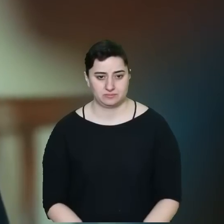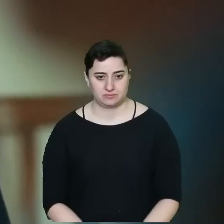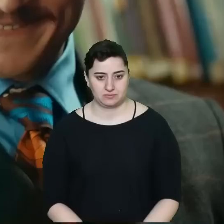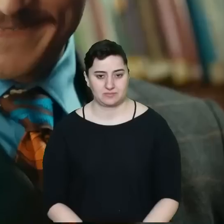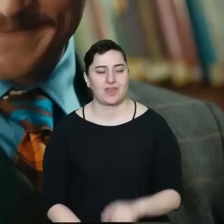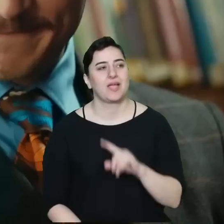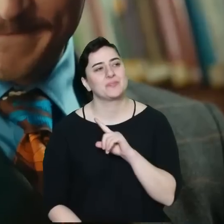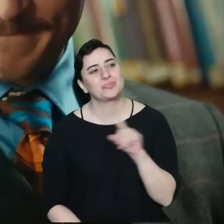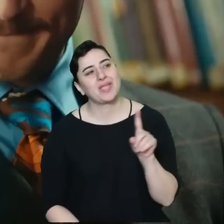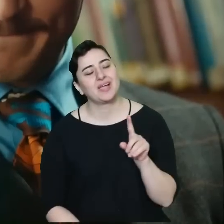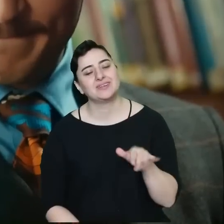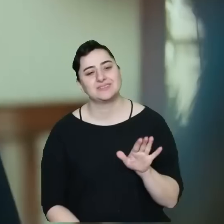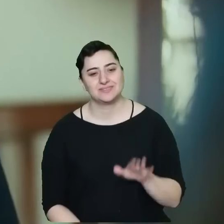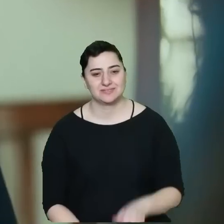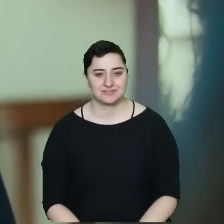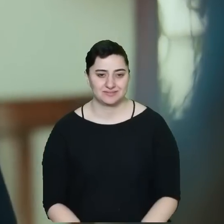Yani hayır.